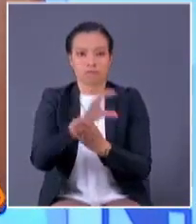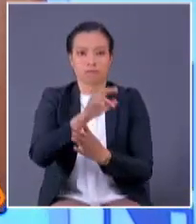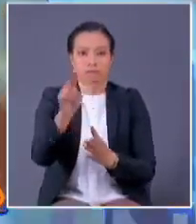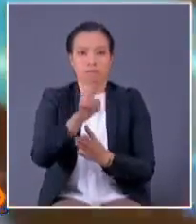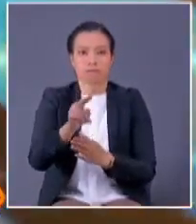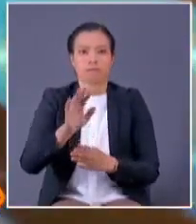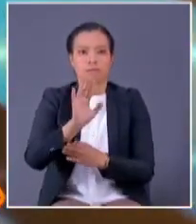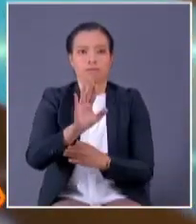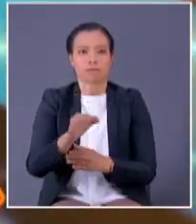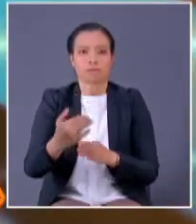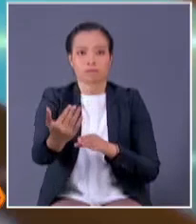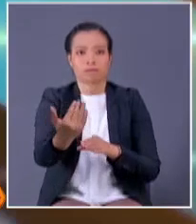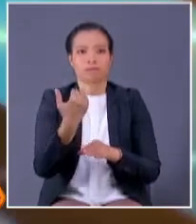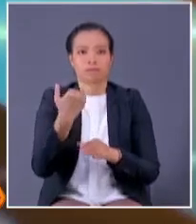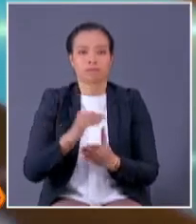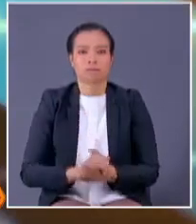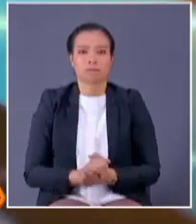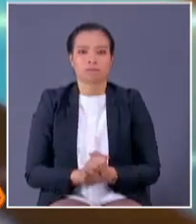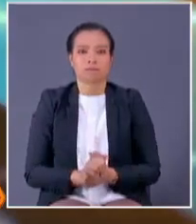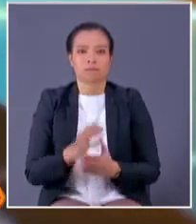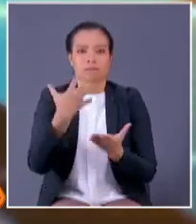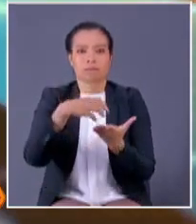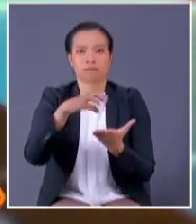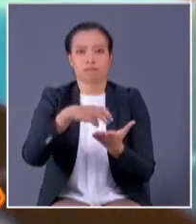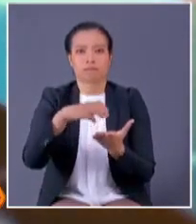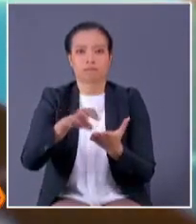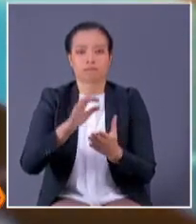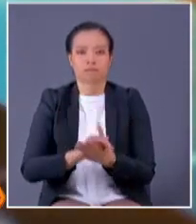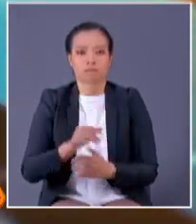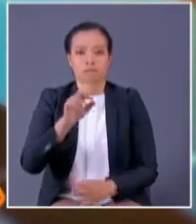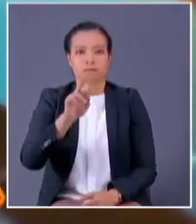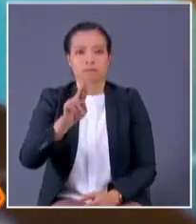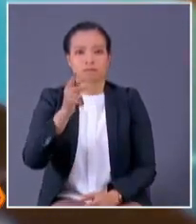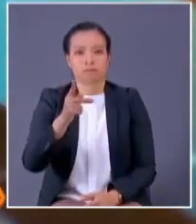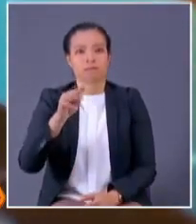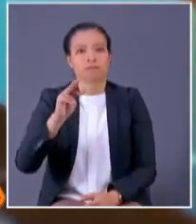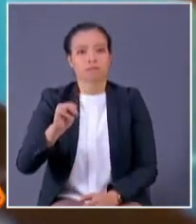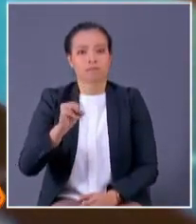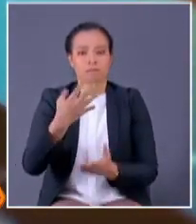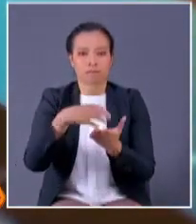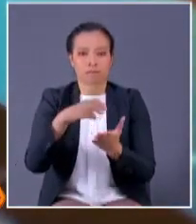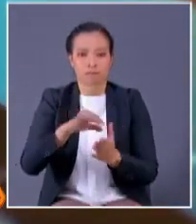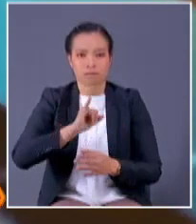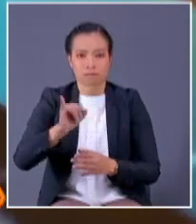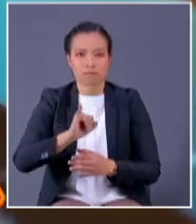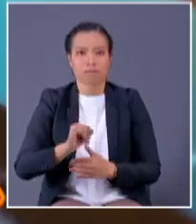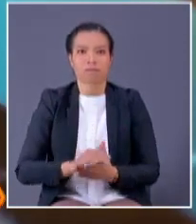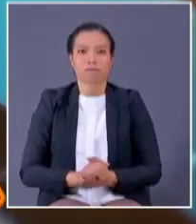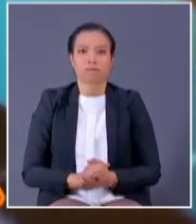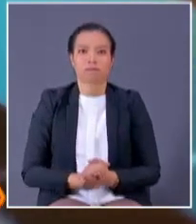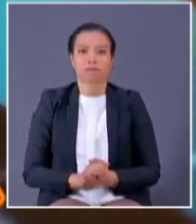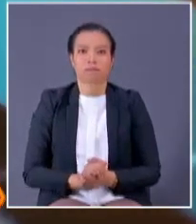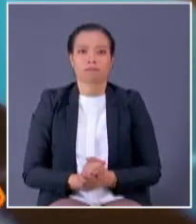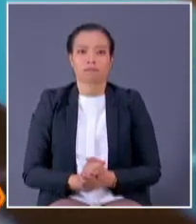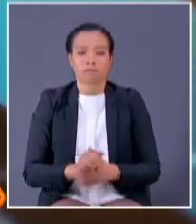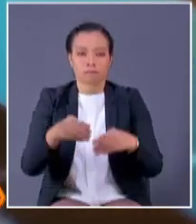ม่ให้รถใหญ่ที่เข้าในตัวเมืองผมเรียนตรงๆนะครับว่าสิ่งที่ท่านรัฐมนตรีพูดมันถูกต้องแต่เราต้องเข้าใจว่าโ